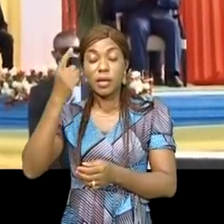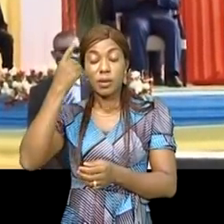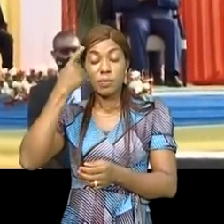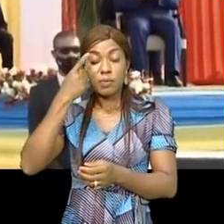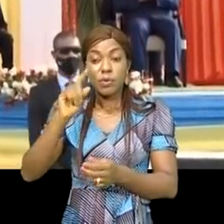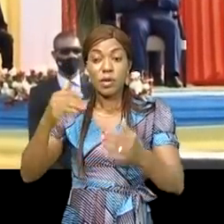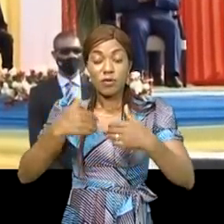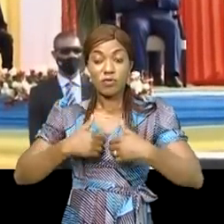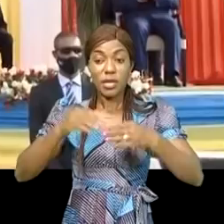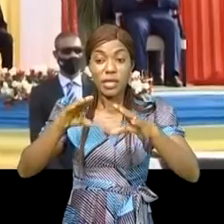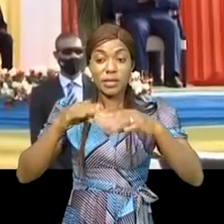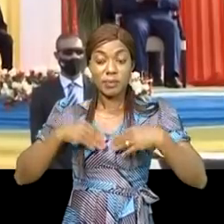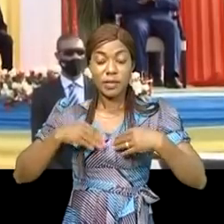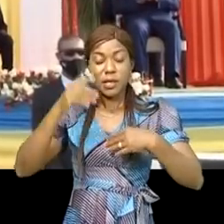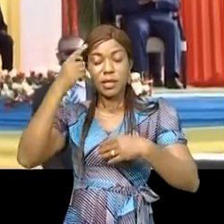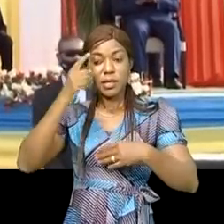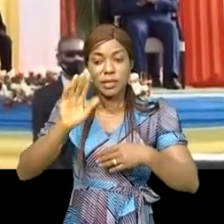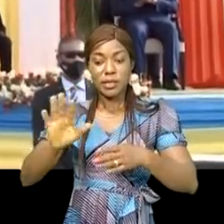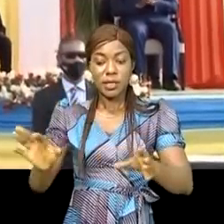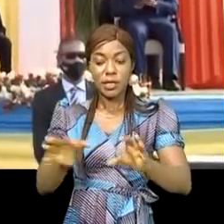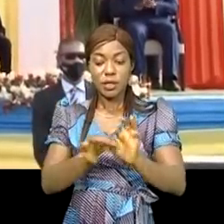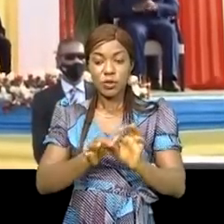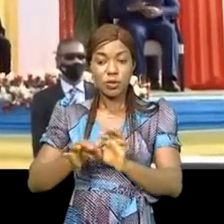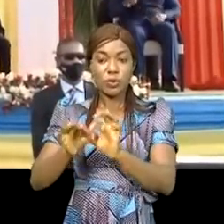conduit dans cette union africaine.